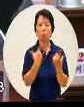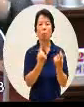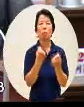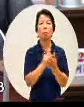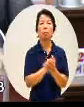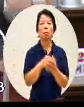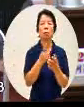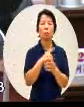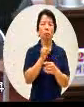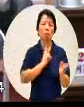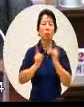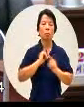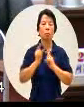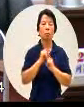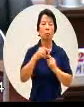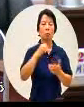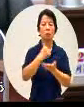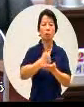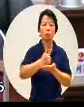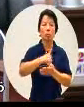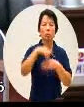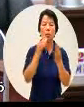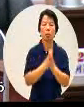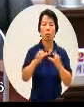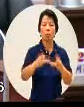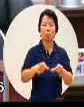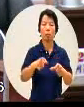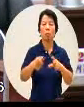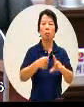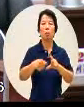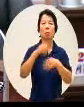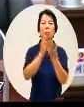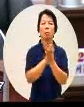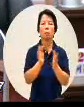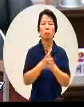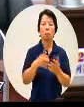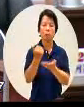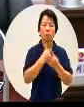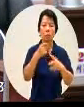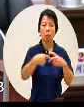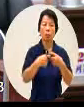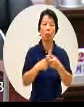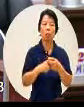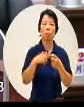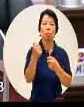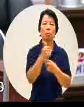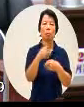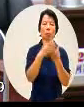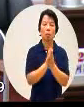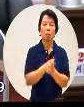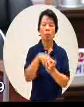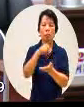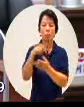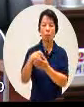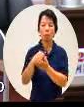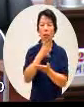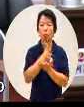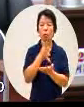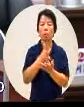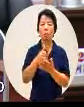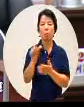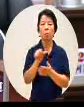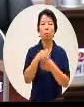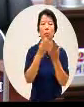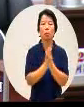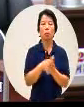自由貿易港區一個是綠燃產業本來請李永德副市長去當貴賓致寫五分鐘結果他一講